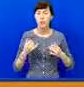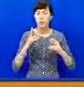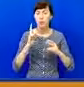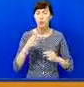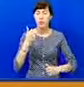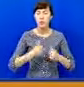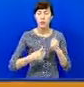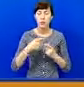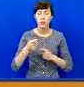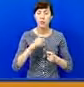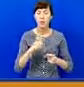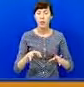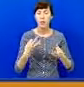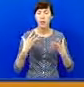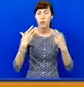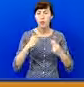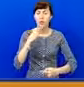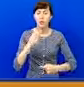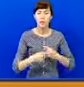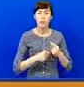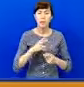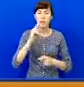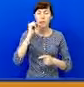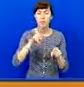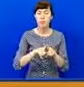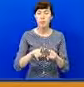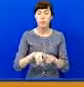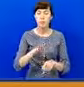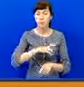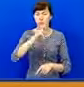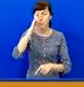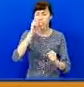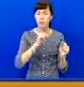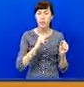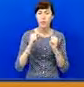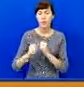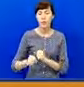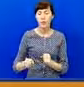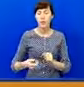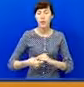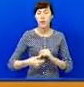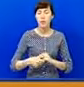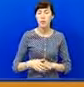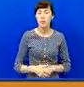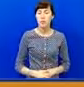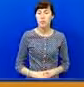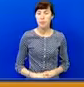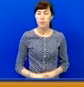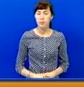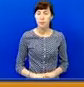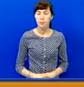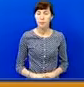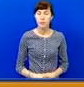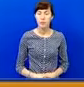барысында ұйымдастырушылар бейбіт күннің ұрпақтарына ерлікті дәріптеді. Елдікті берік сақтауға үн қосты. Бұл енді ағайындар жыл сайын